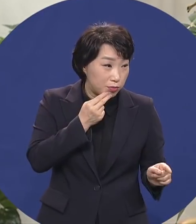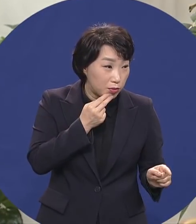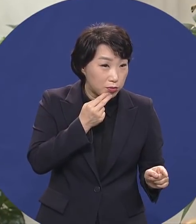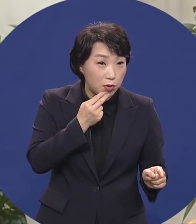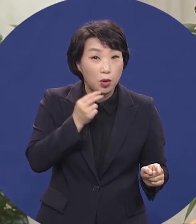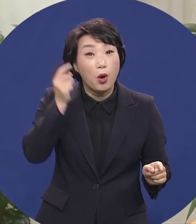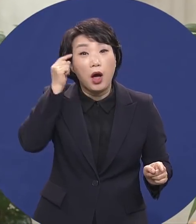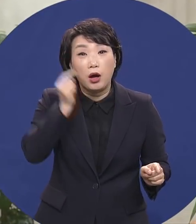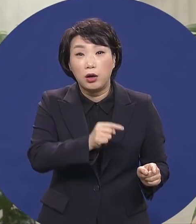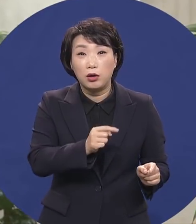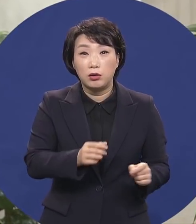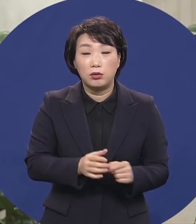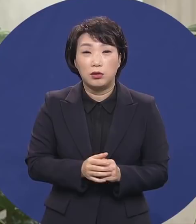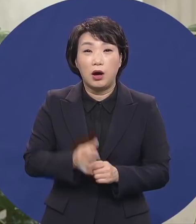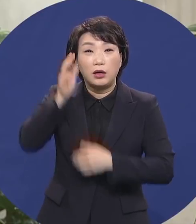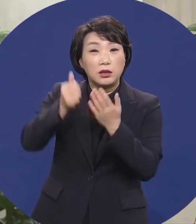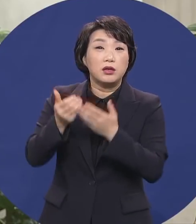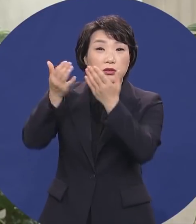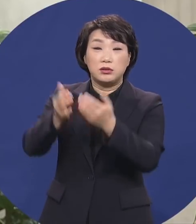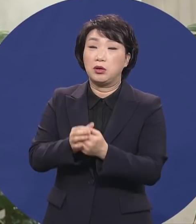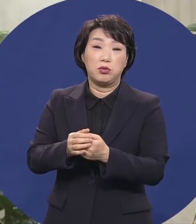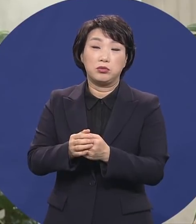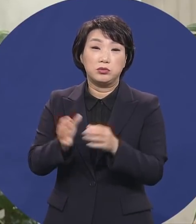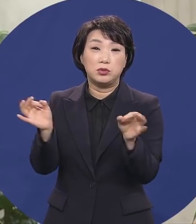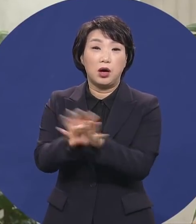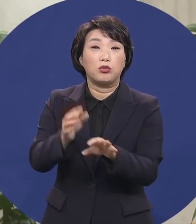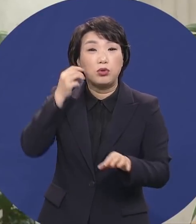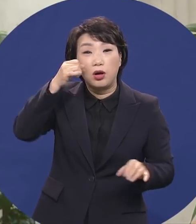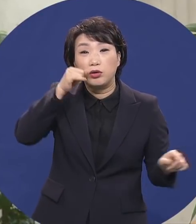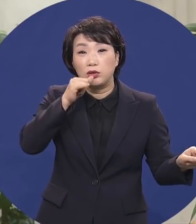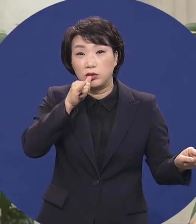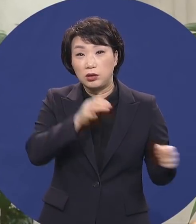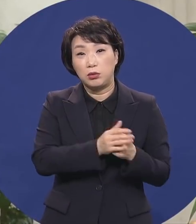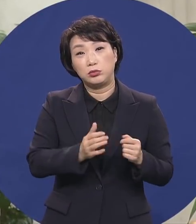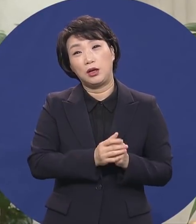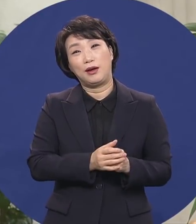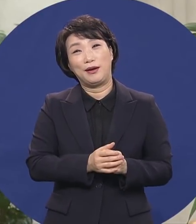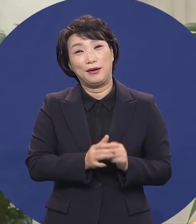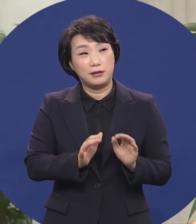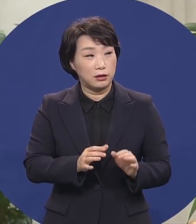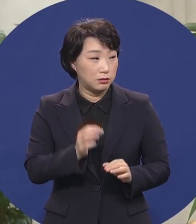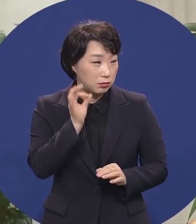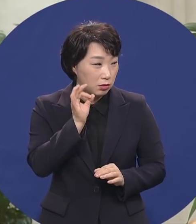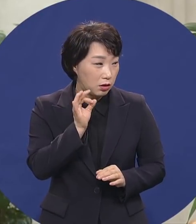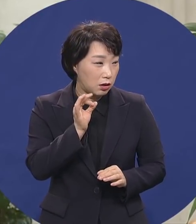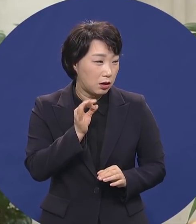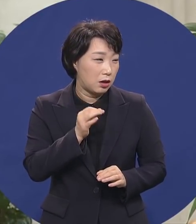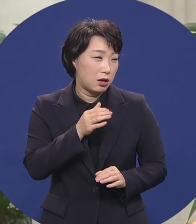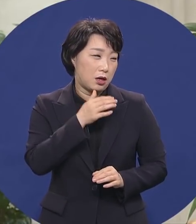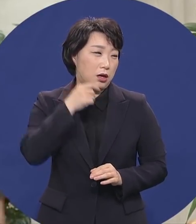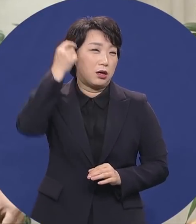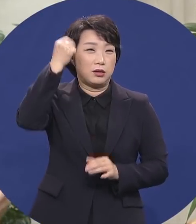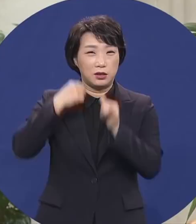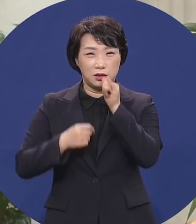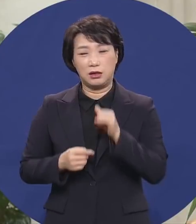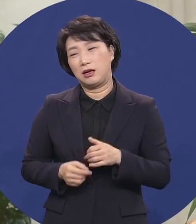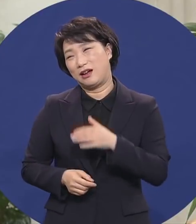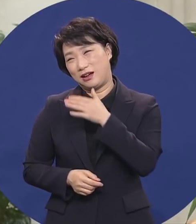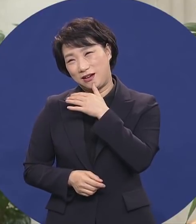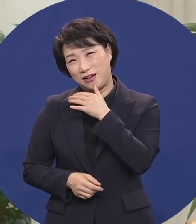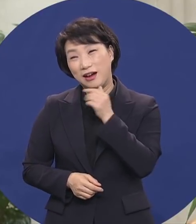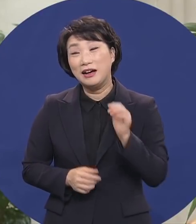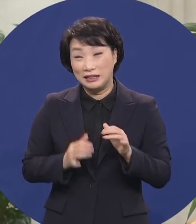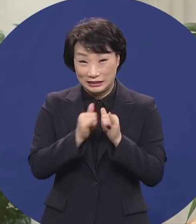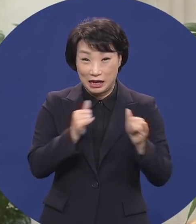왜? 없어지는 줄 아니까 그런다 이 말이오. 그걸 가만히 한번 느끼는 게 뭐냐,